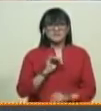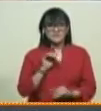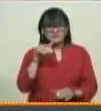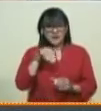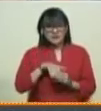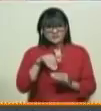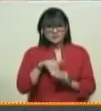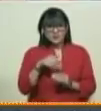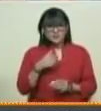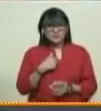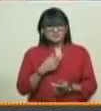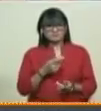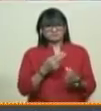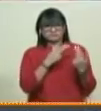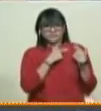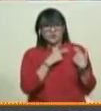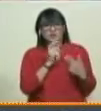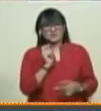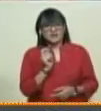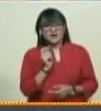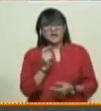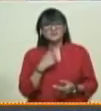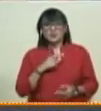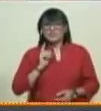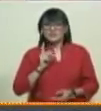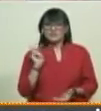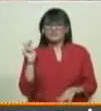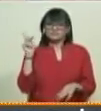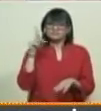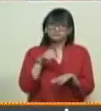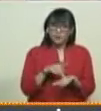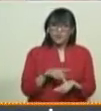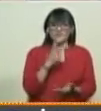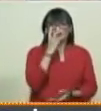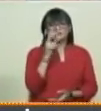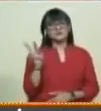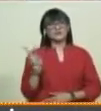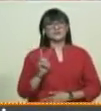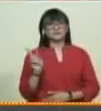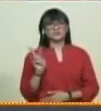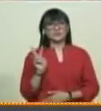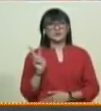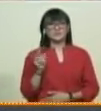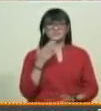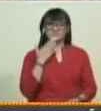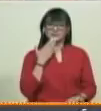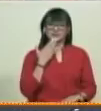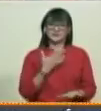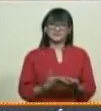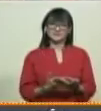mis trabajos será hacer una visita de Estado a Venezuela. Gracias.